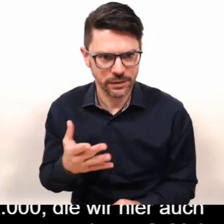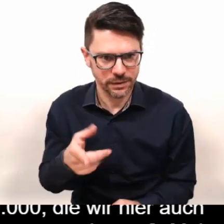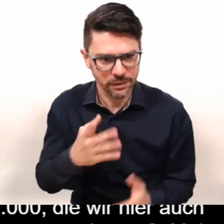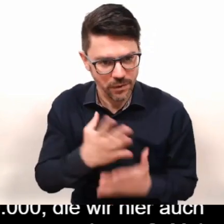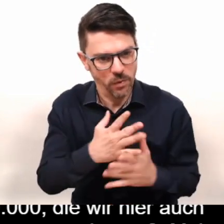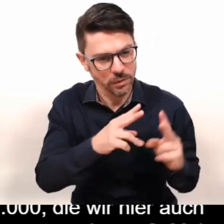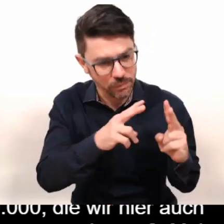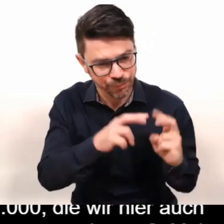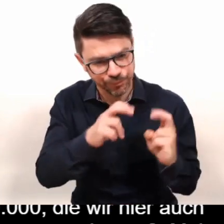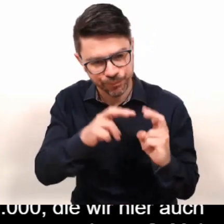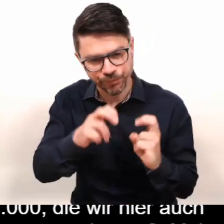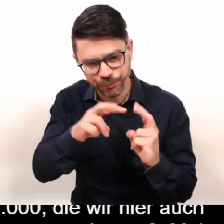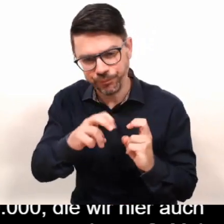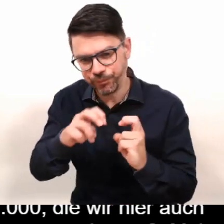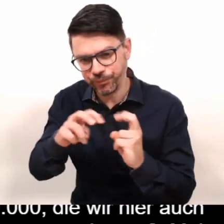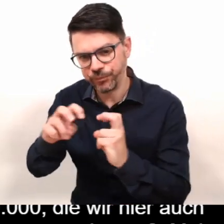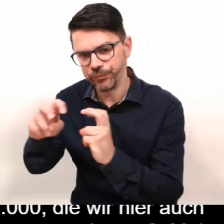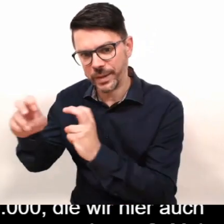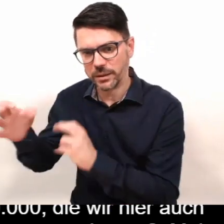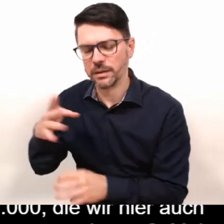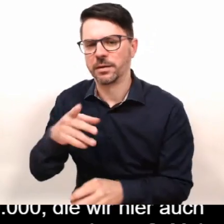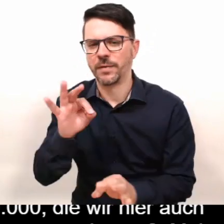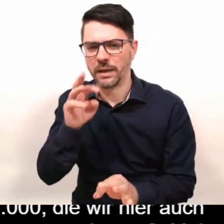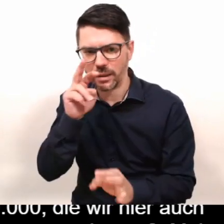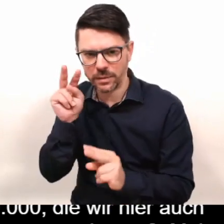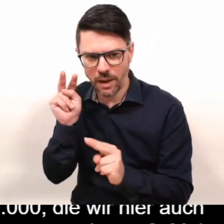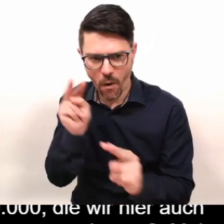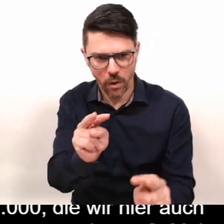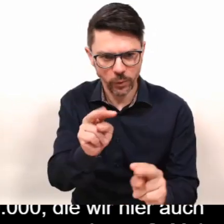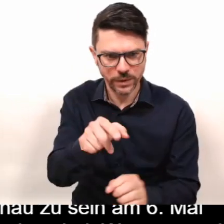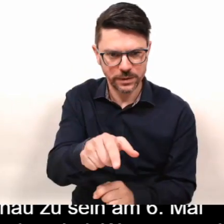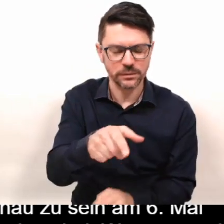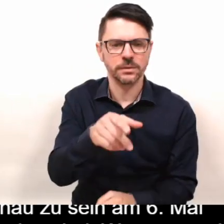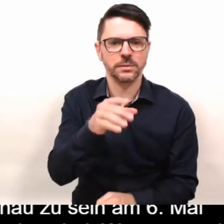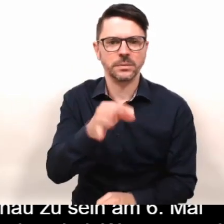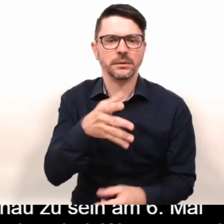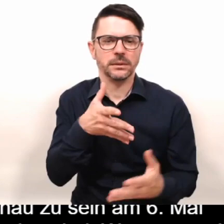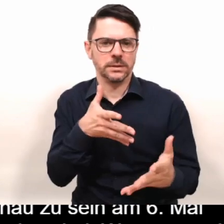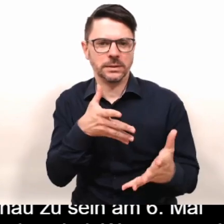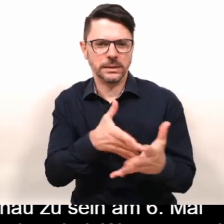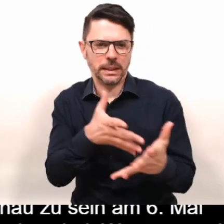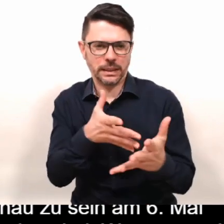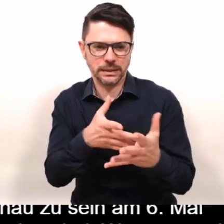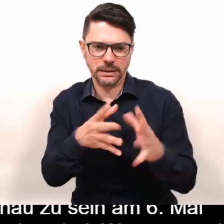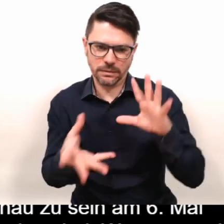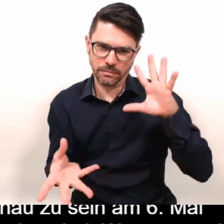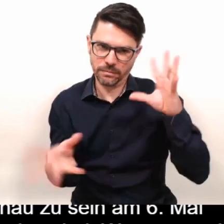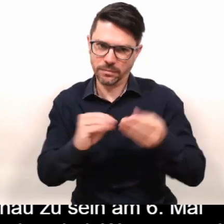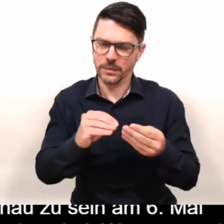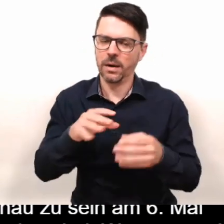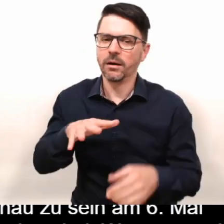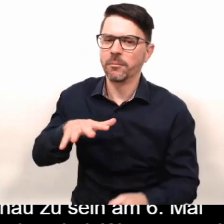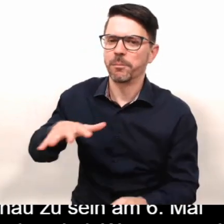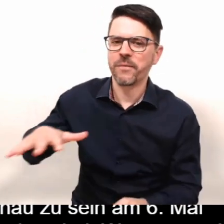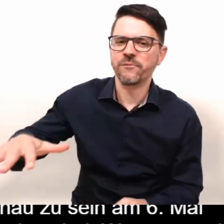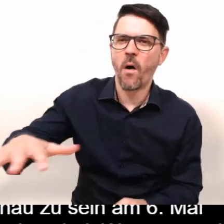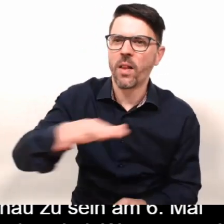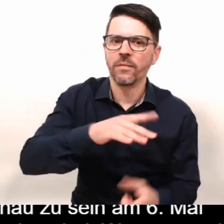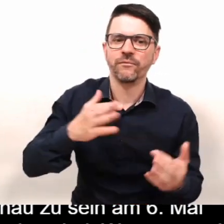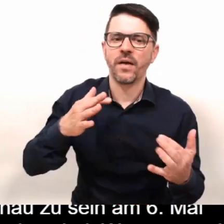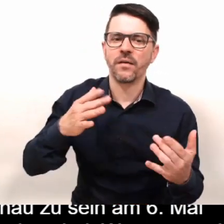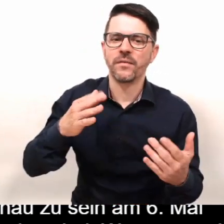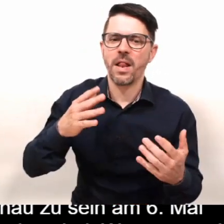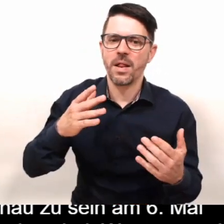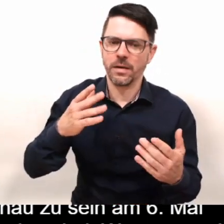Testung von 4,11 Prozent der bayerischen Bevölkerung. Verglichen mit Südkorea, dort sind es nur 1,27 Prozent,